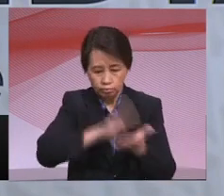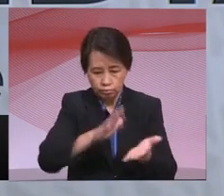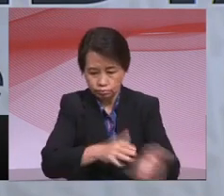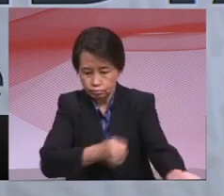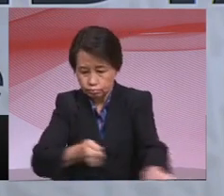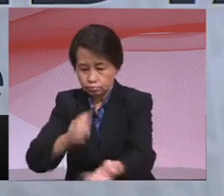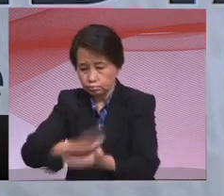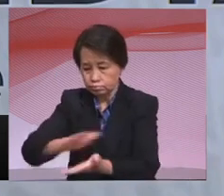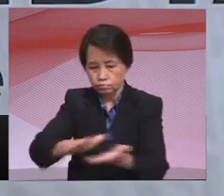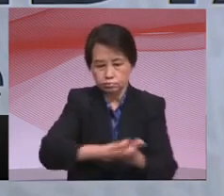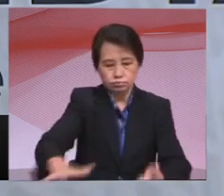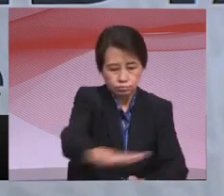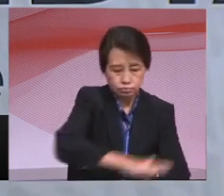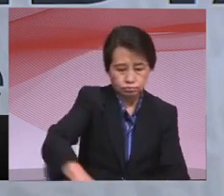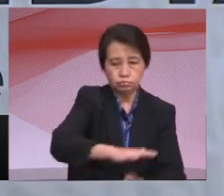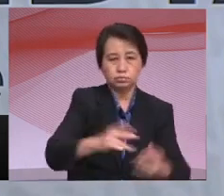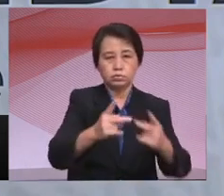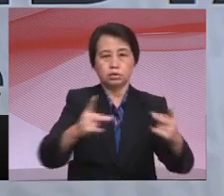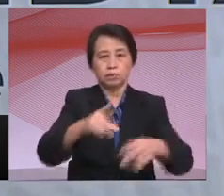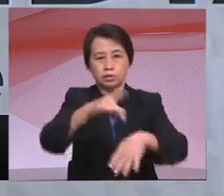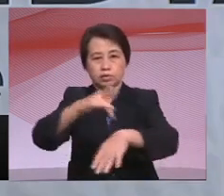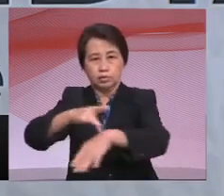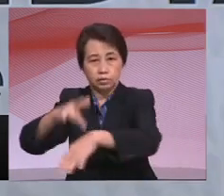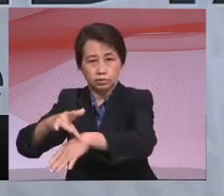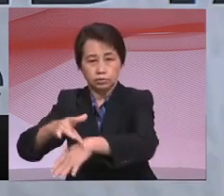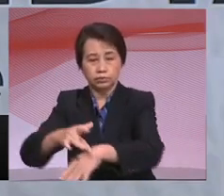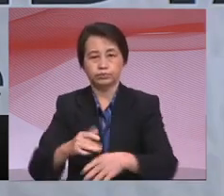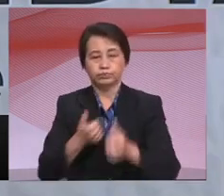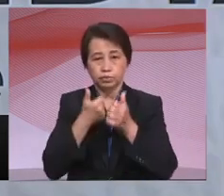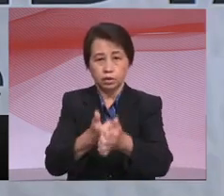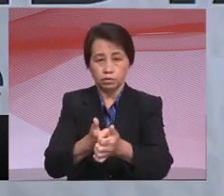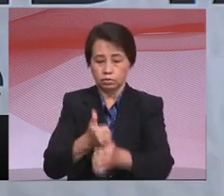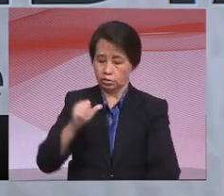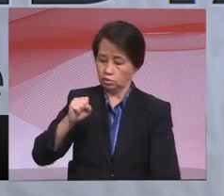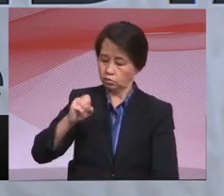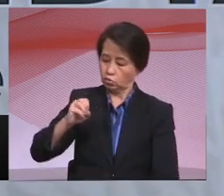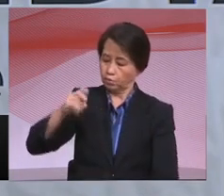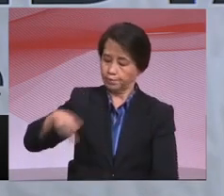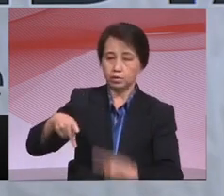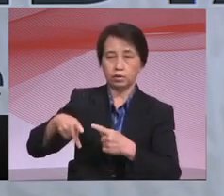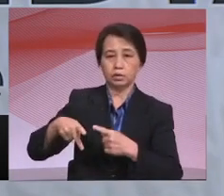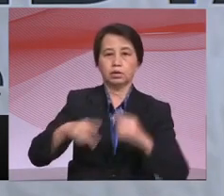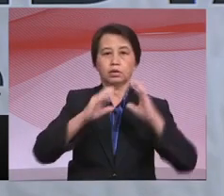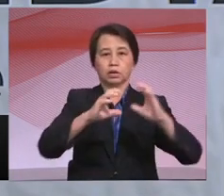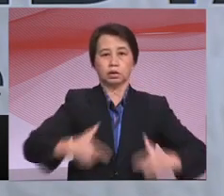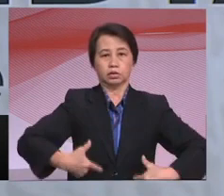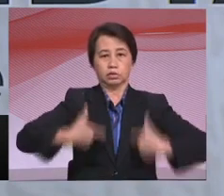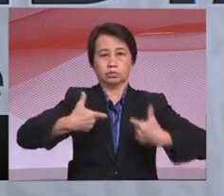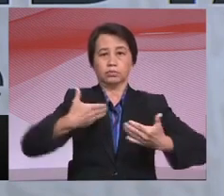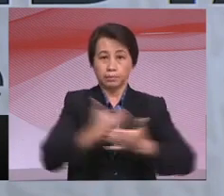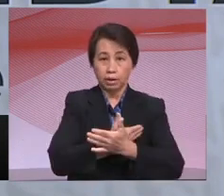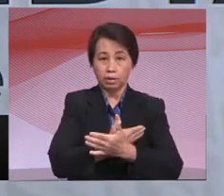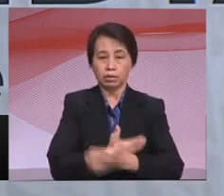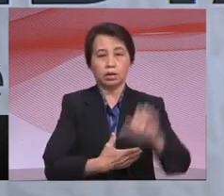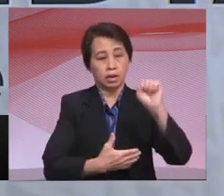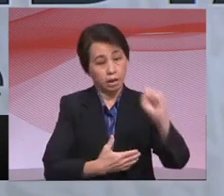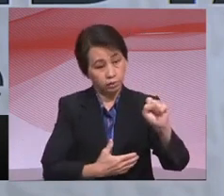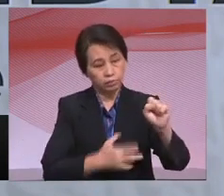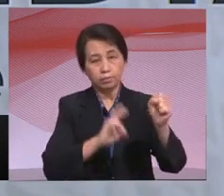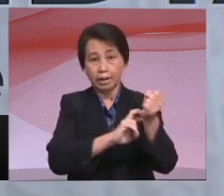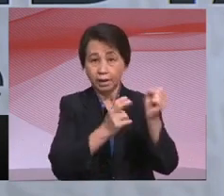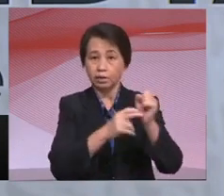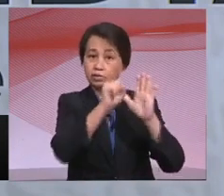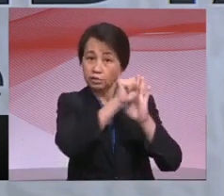di kawasan yang kerap disentuh. Patuhilah kepada SOP sebagai norma baru, iaitu S syarat-syarat